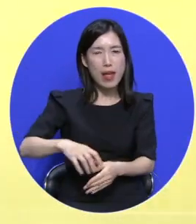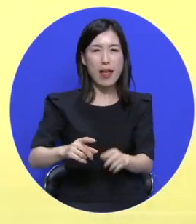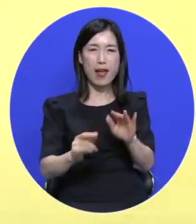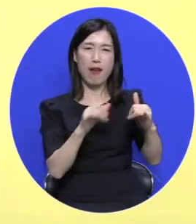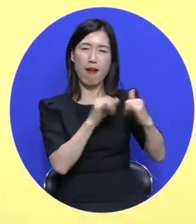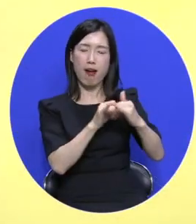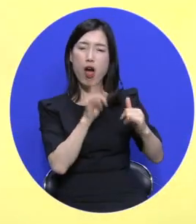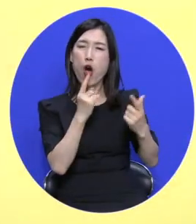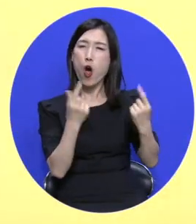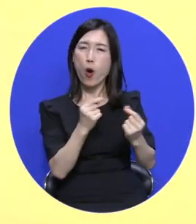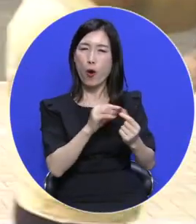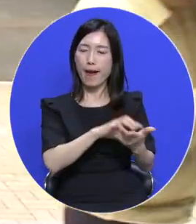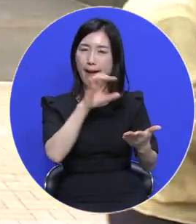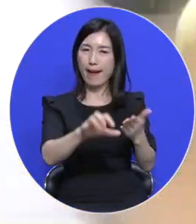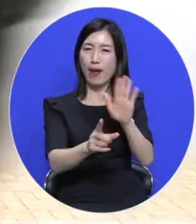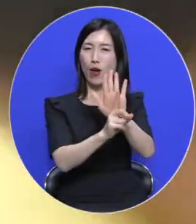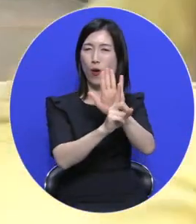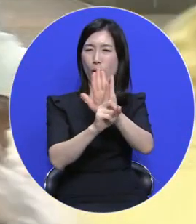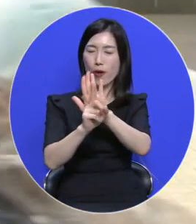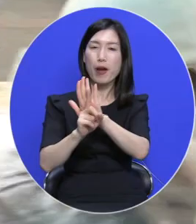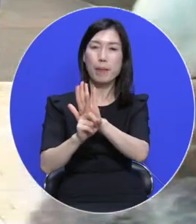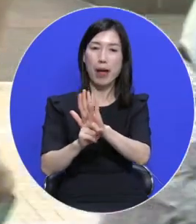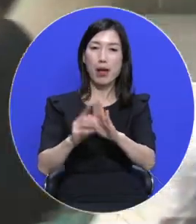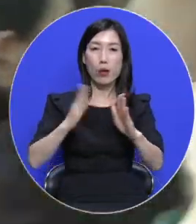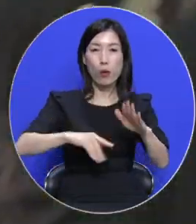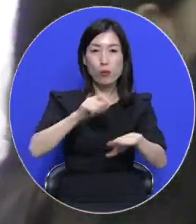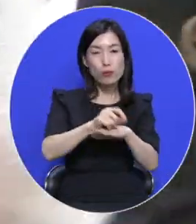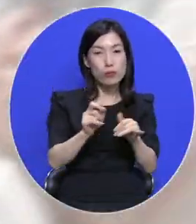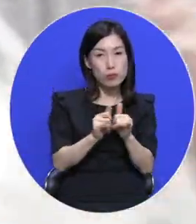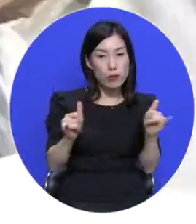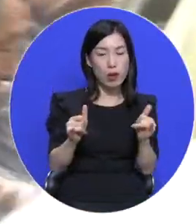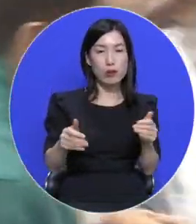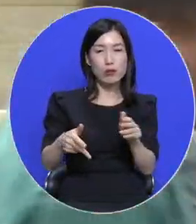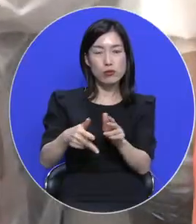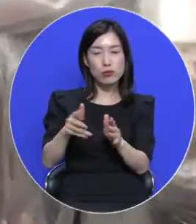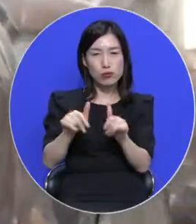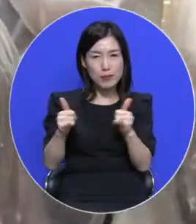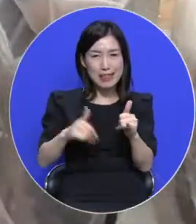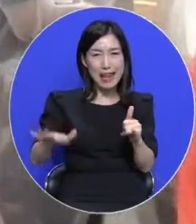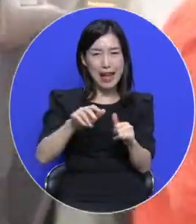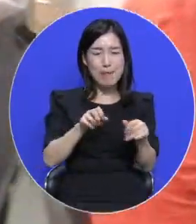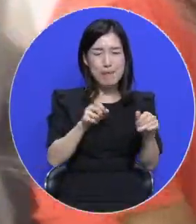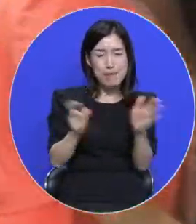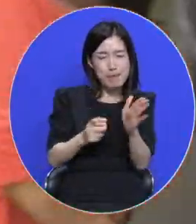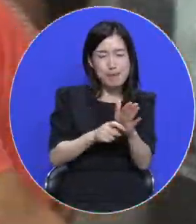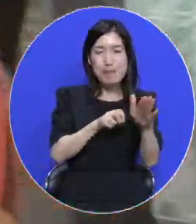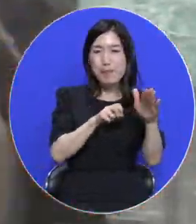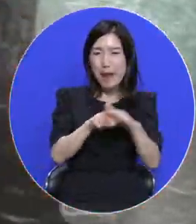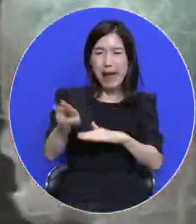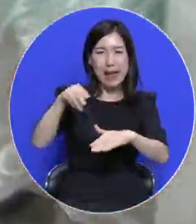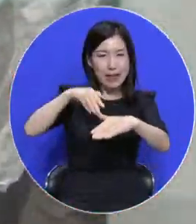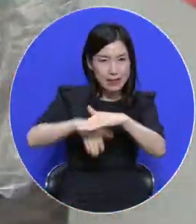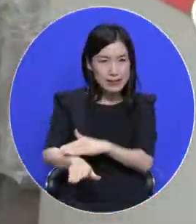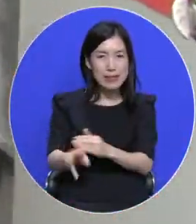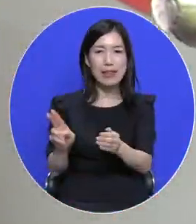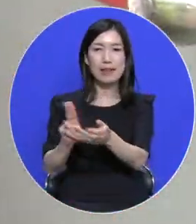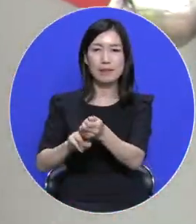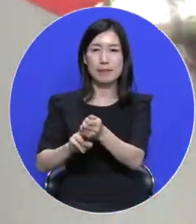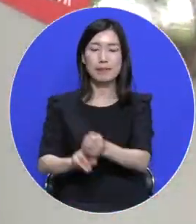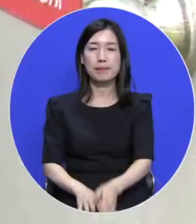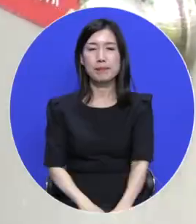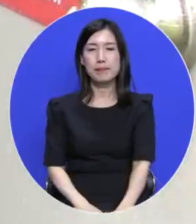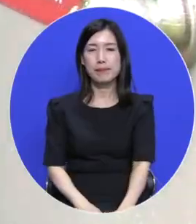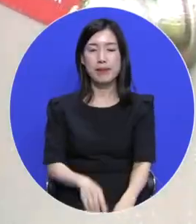있습니다. 시민회관에 모여있던 공무원과 주민들이 급히 빠져나와 지하 대피소로 향합니다.